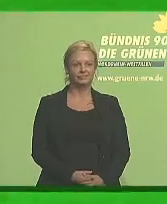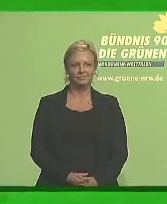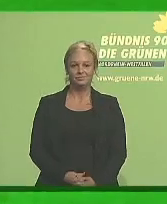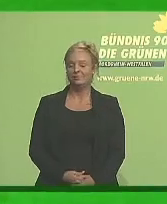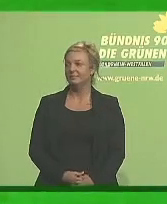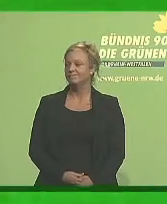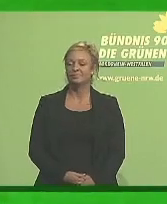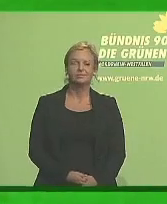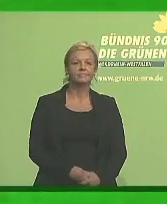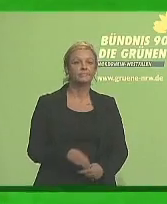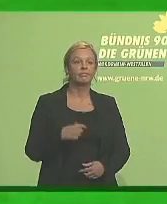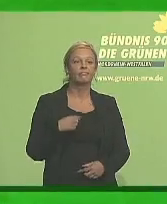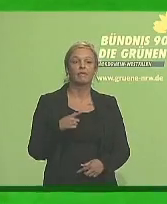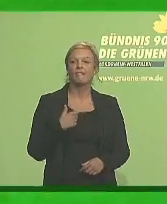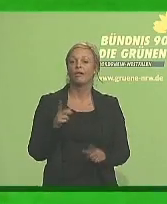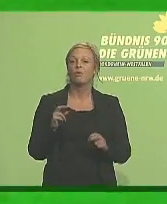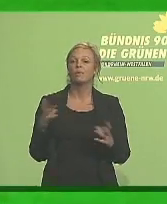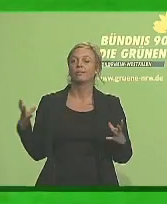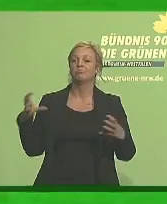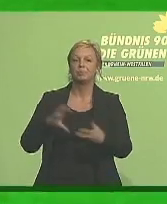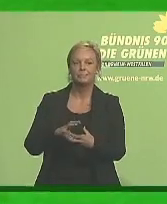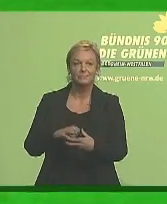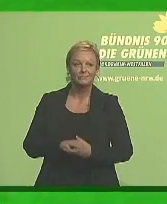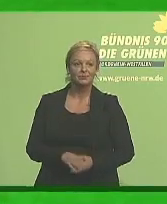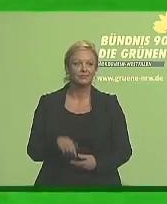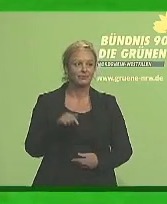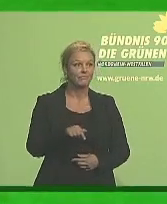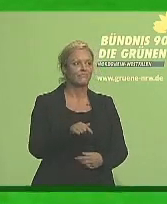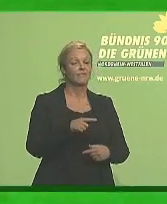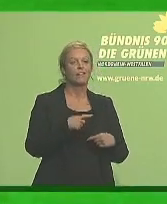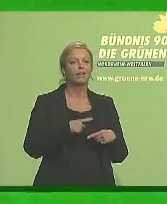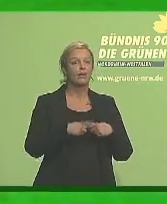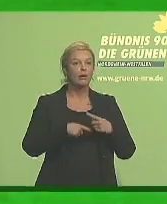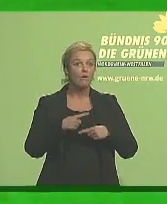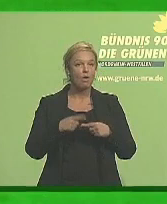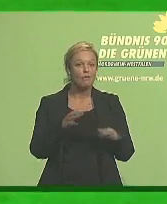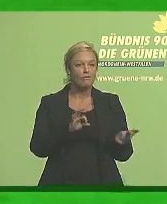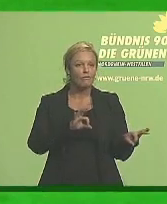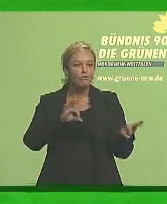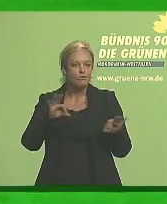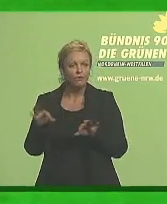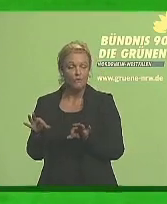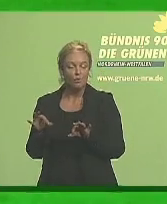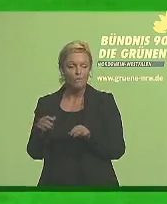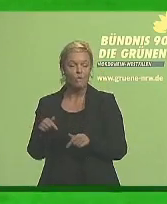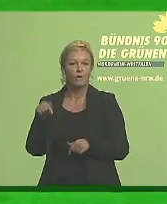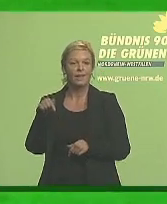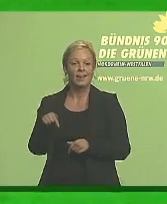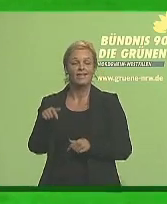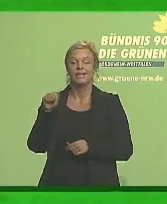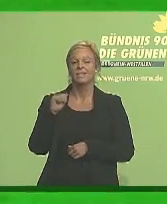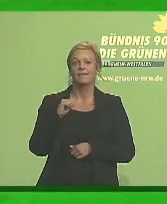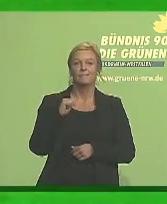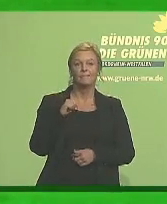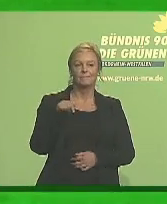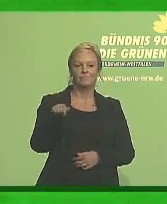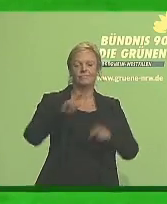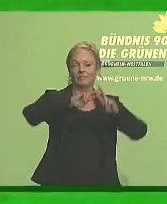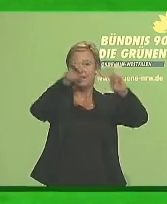kurz zusammengefasst worden, und diese Rolle heißt Führung in diesen